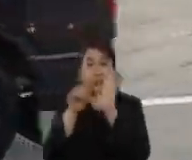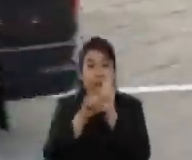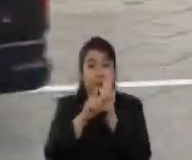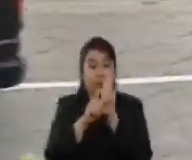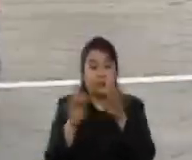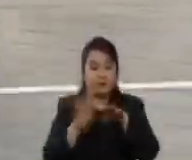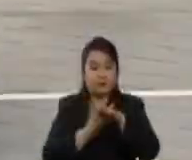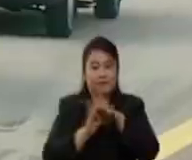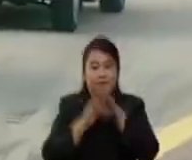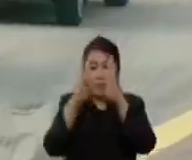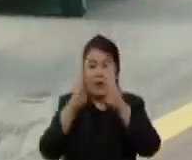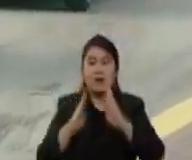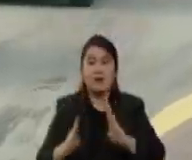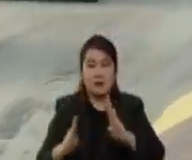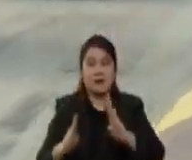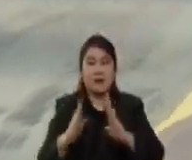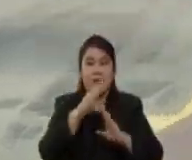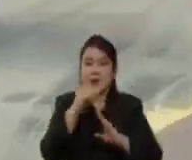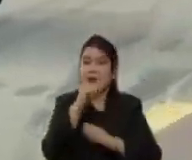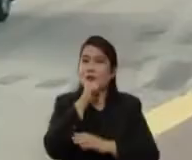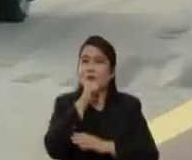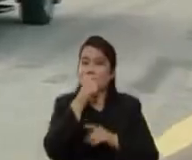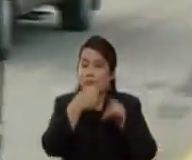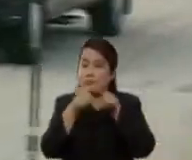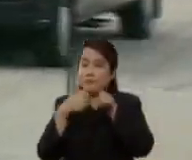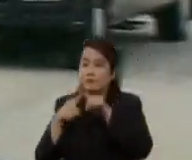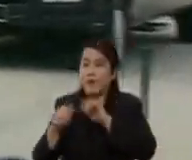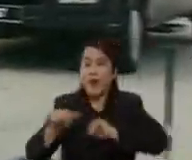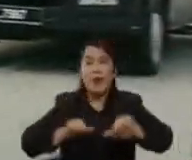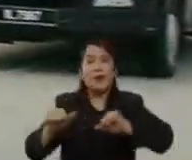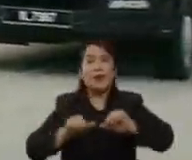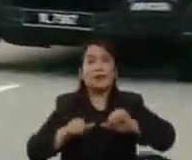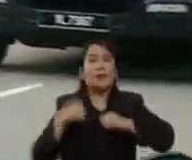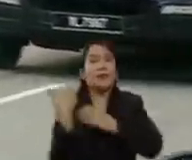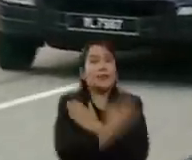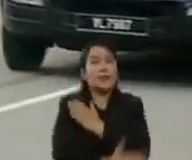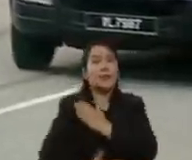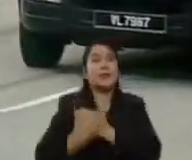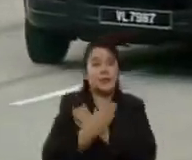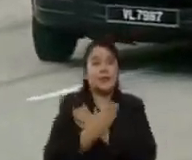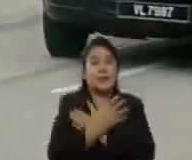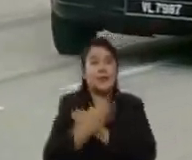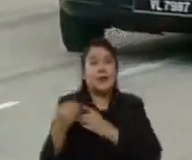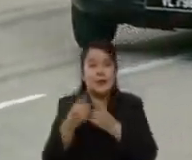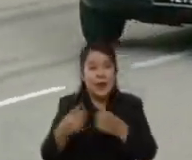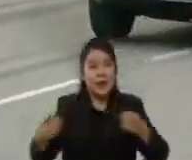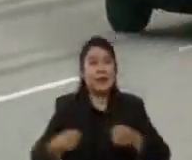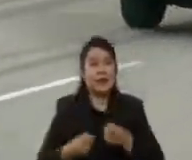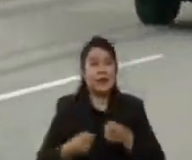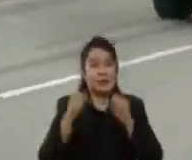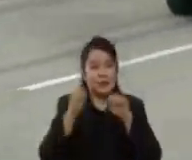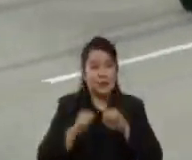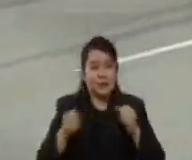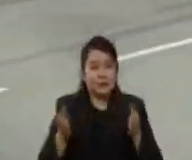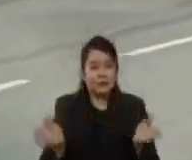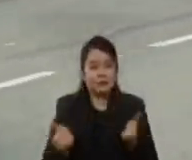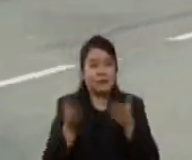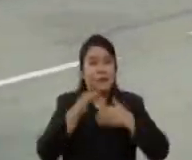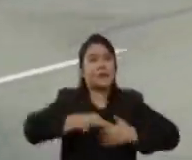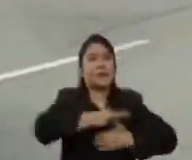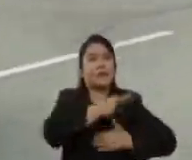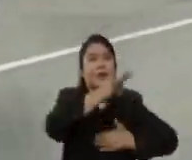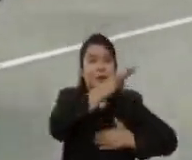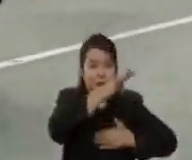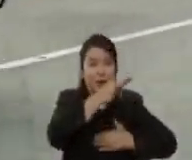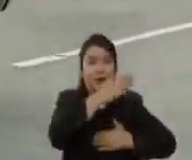agama, etnik dan peringkat umur dalam pelbagai aktiviti di seluruh negara dan daerah agar dapat menyuburkan semangat patriotik